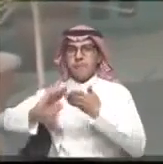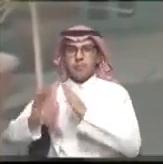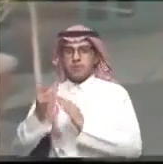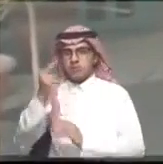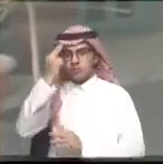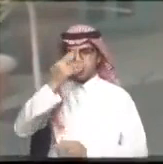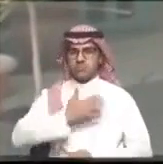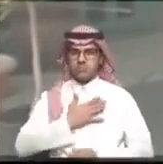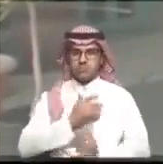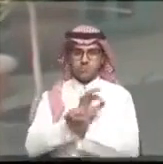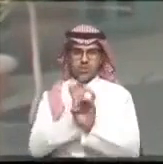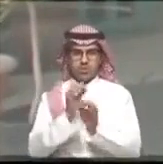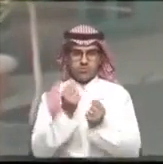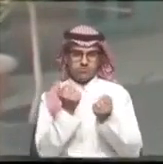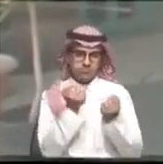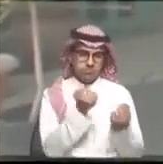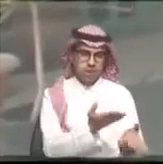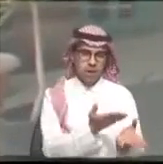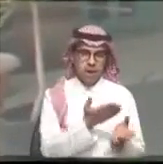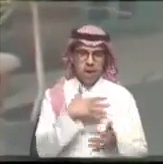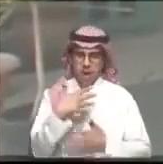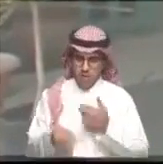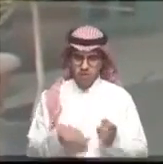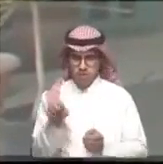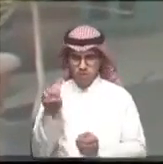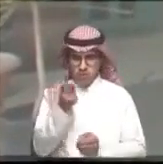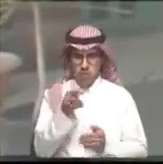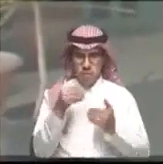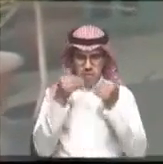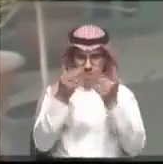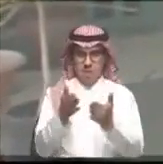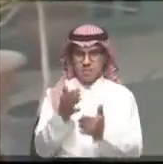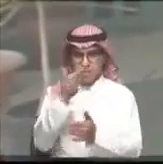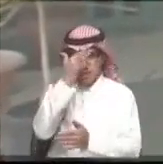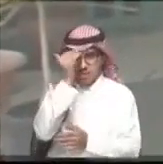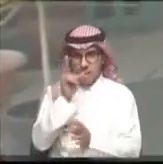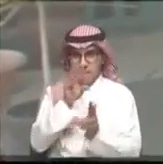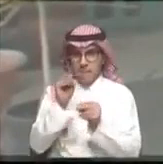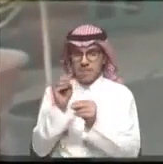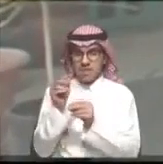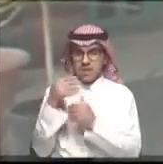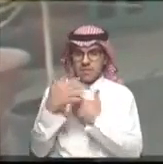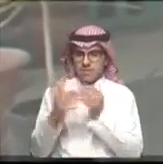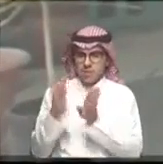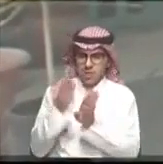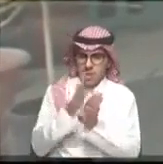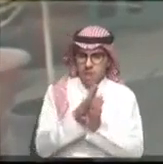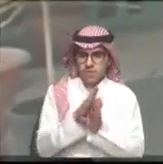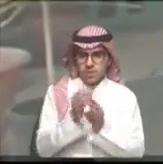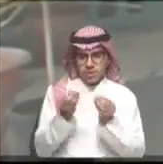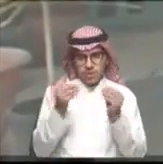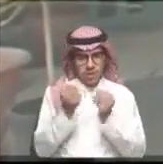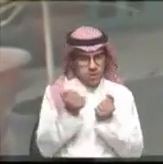في الشهور القادمة، نأمل أن نتجاوز هذه الأزمة بمثل هذه التبرعات الضخمة